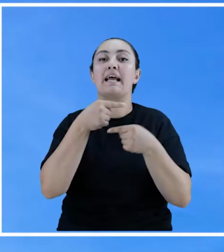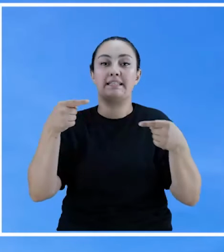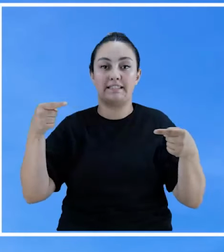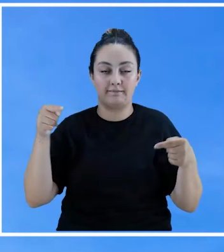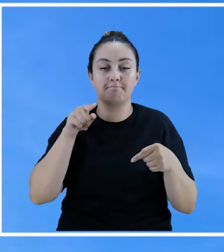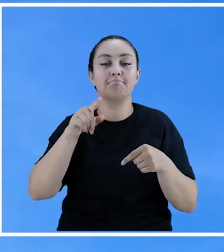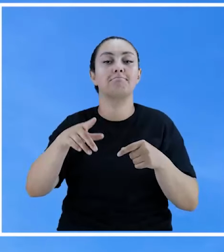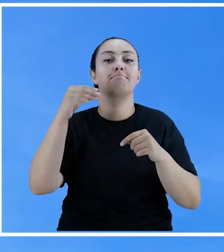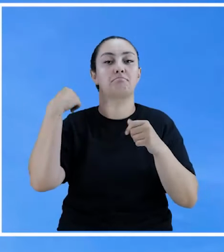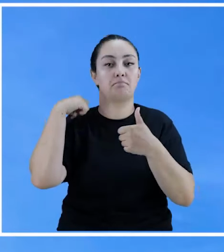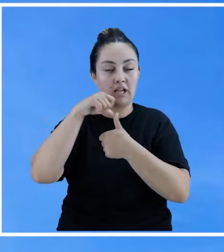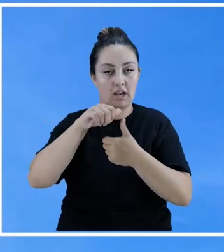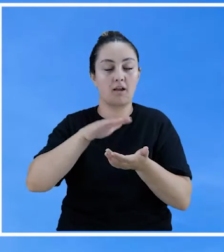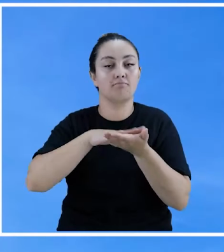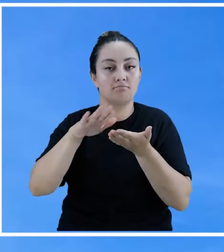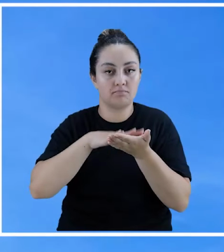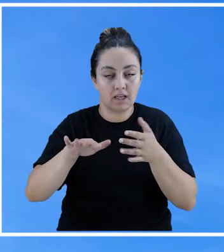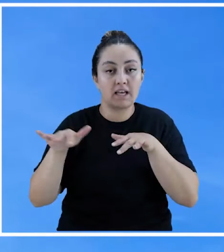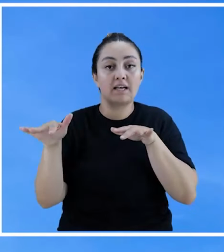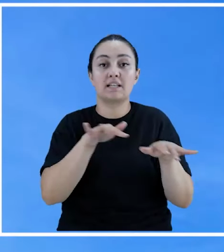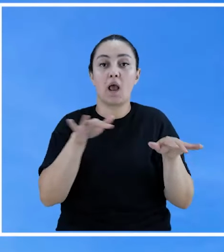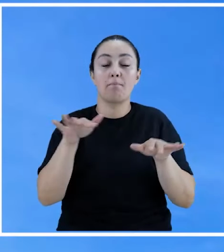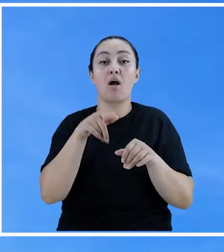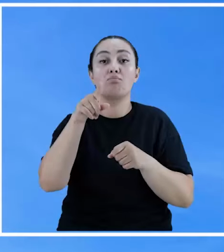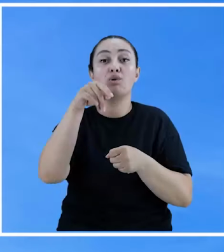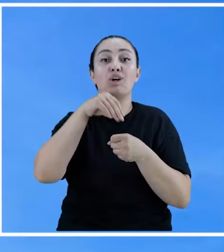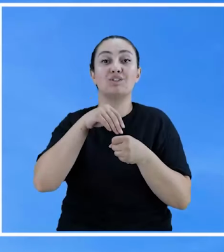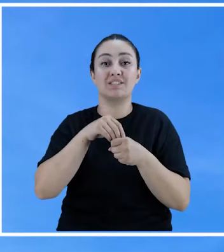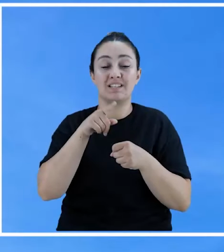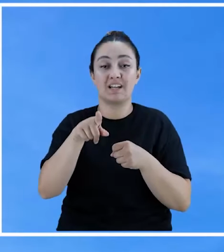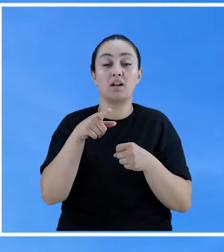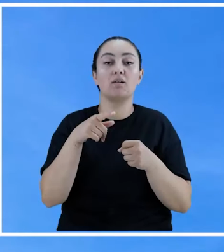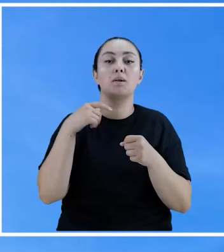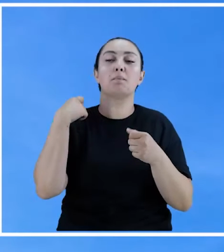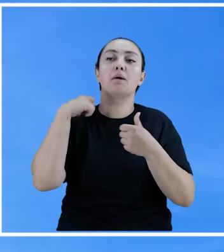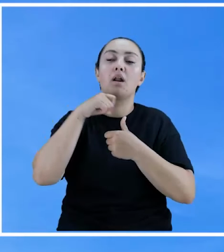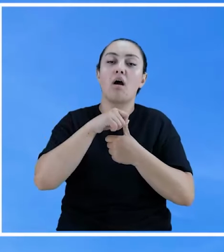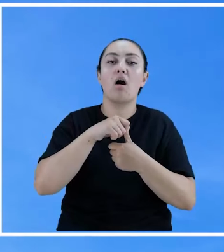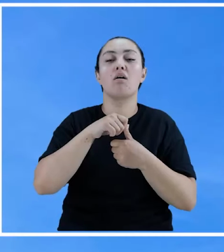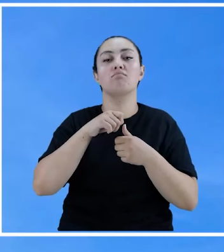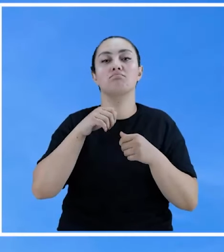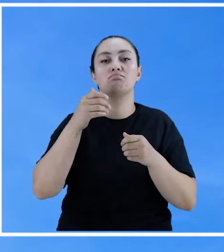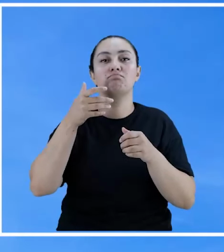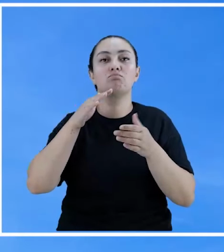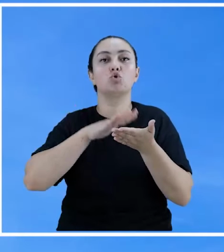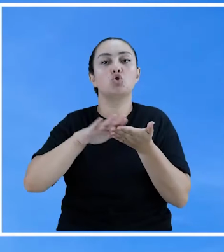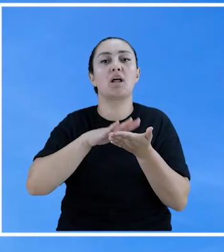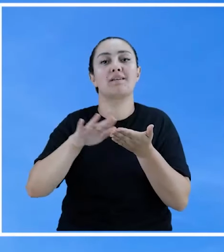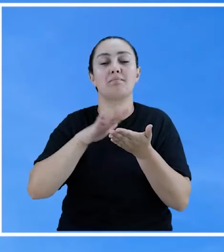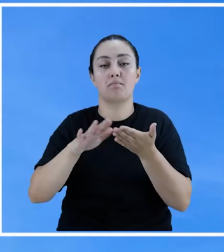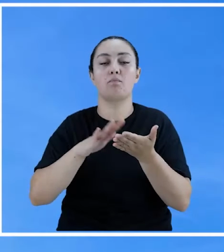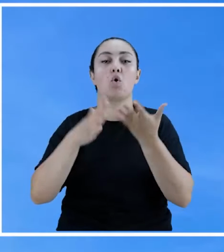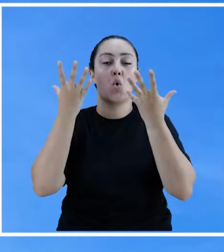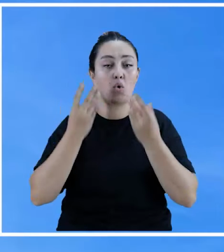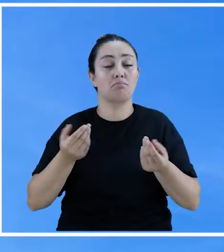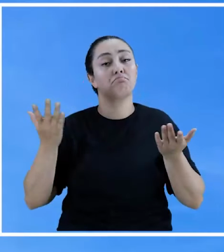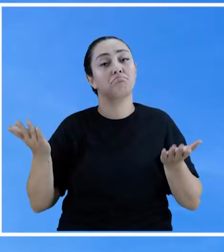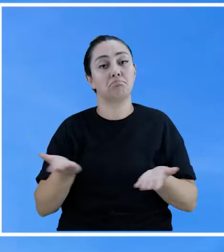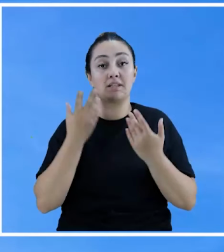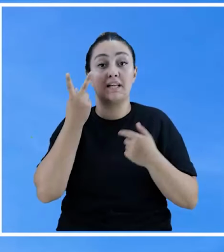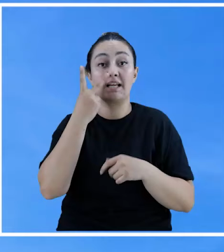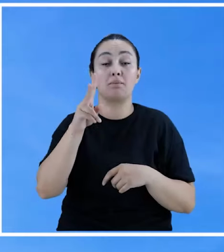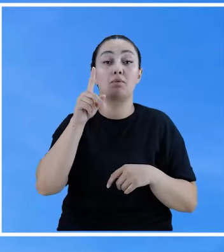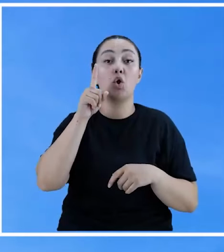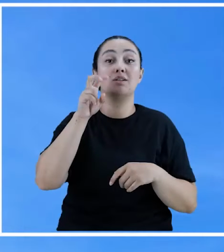yetersizlikler görüldü. Mesela yeni 2018 deprem yönetmeliğiyle dinamik yükler daha çok perde duvarlara taşıtılmaya başlandı. Ya